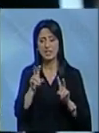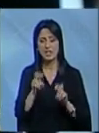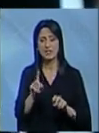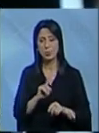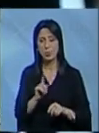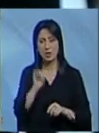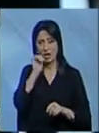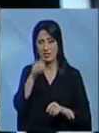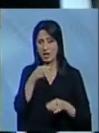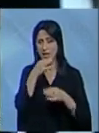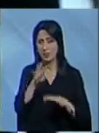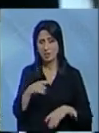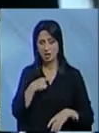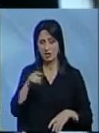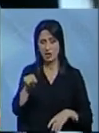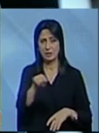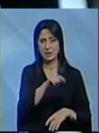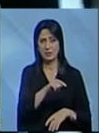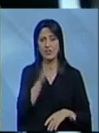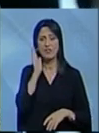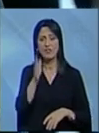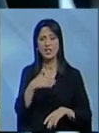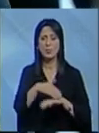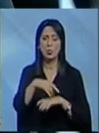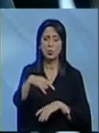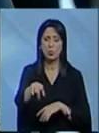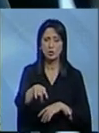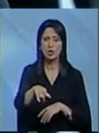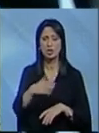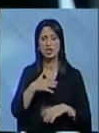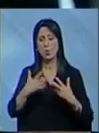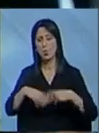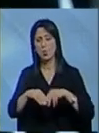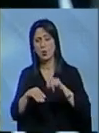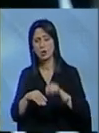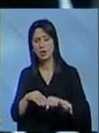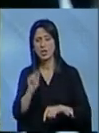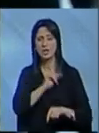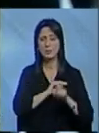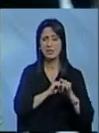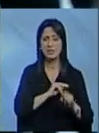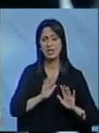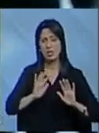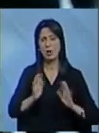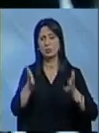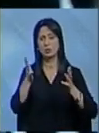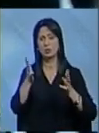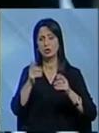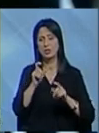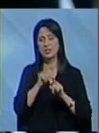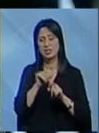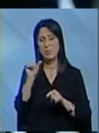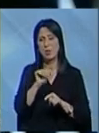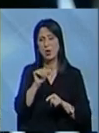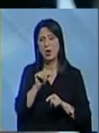ნიშნავს იმას, რომ ხვალ ნებისმიერი ჩვენთაგანი ვიქნებით ქუჩაში, ჩვენს ოჯახებში, სამსახურში და შემთხვევით რომ აუგად